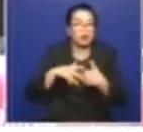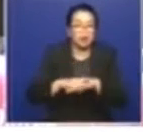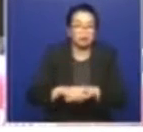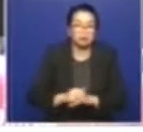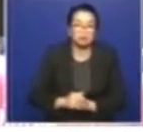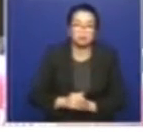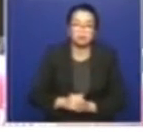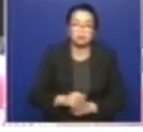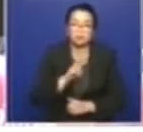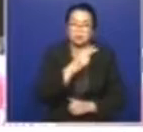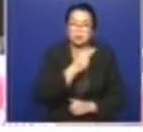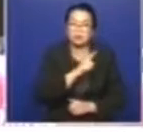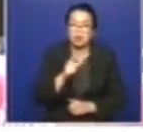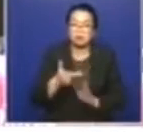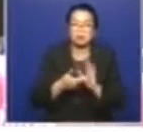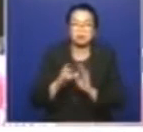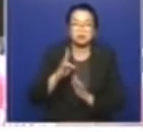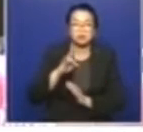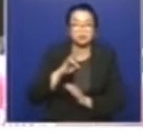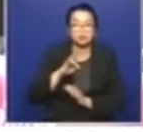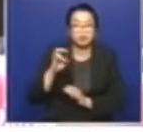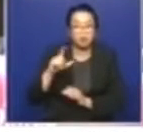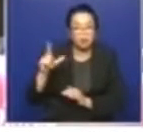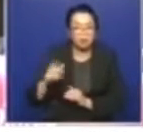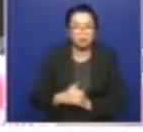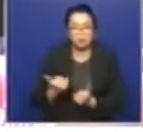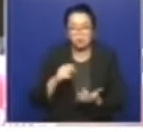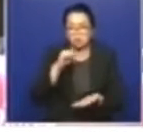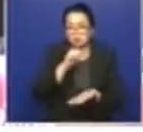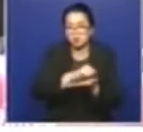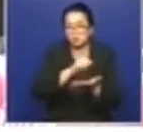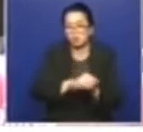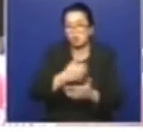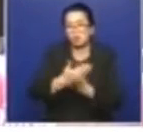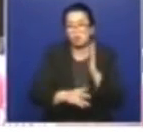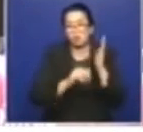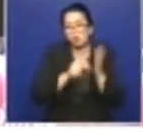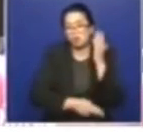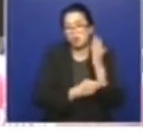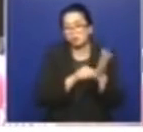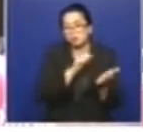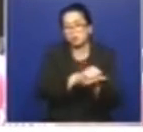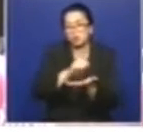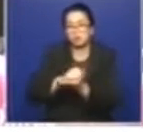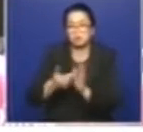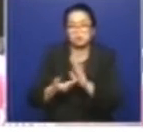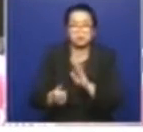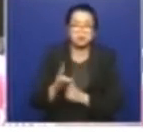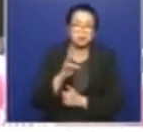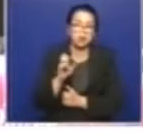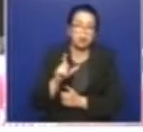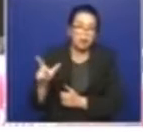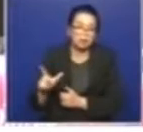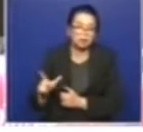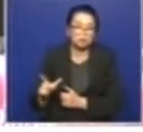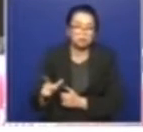760 20,000 กว่าล้านนี่ที่มีคนจองห้องทุ่มลงไปนี่วันนี้เบิกจ่ายแค่700กว่าล้านหล